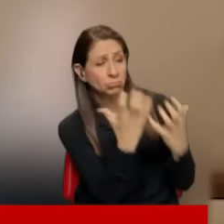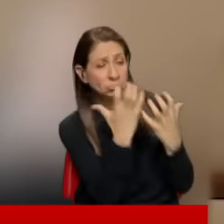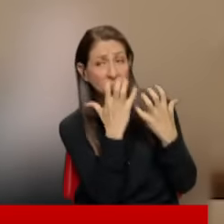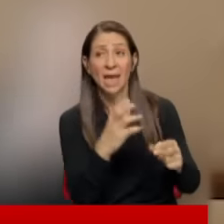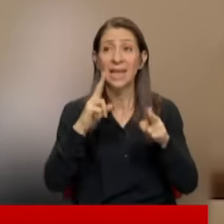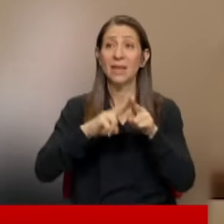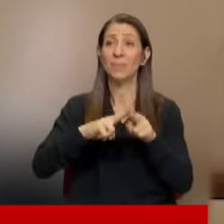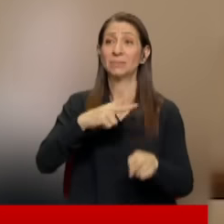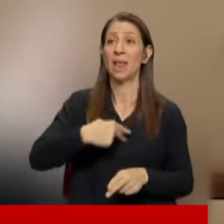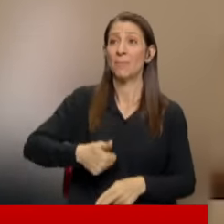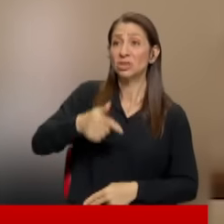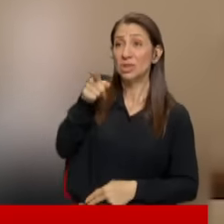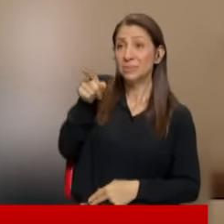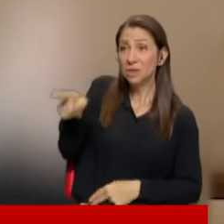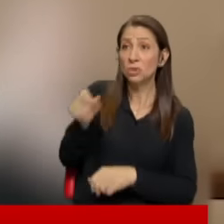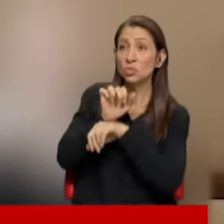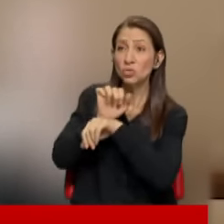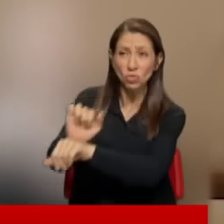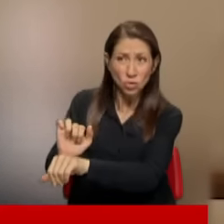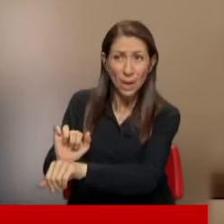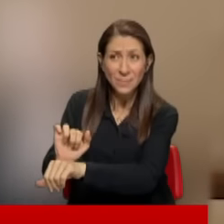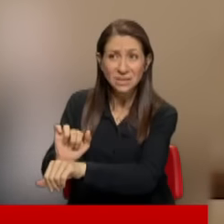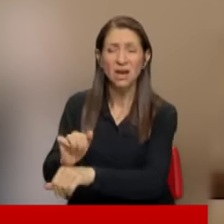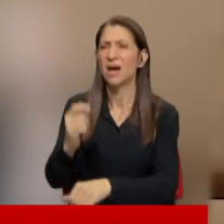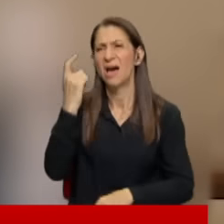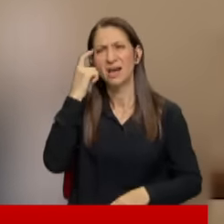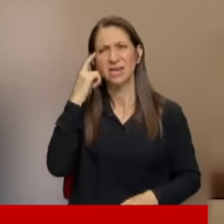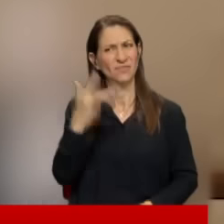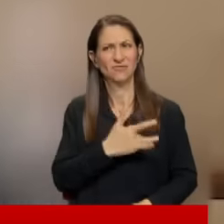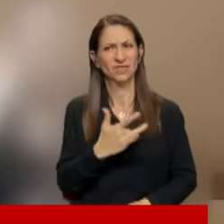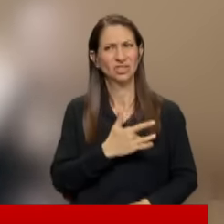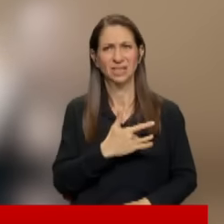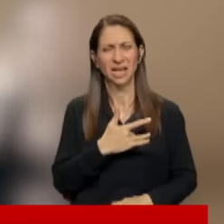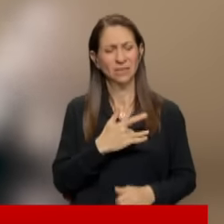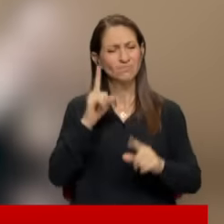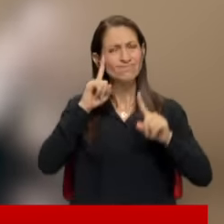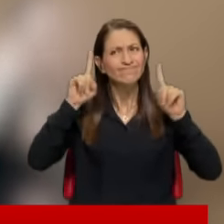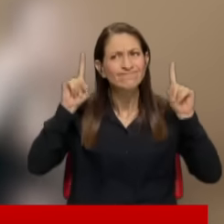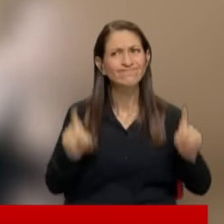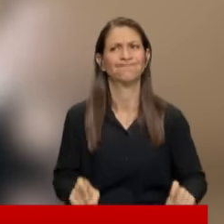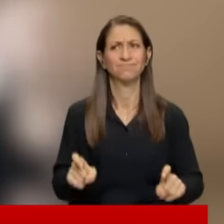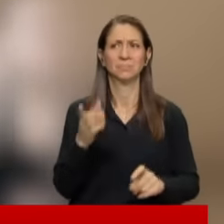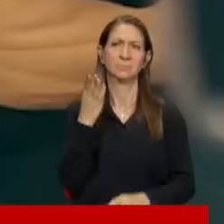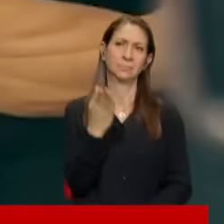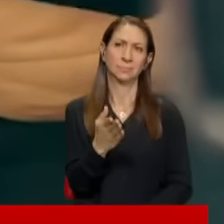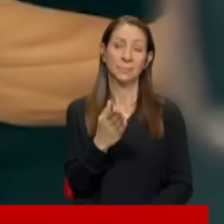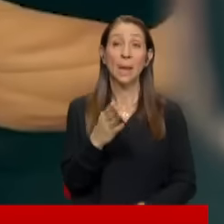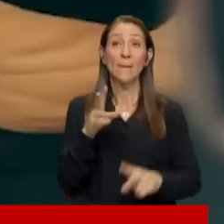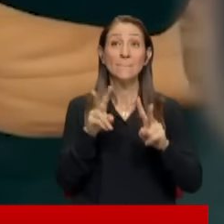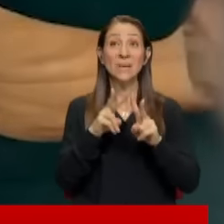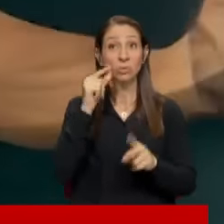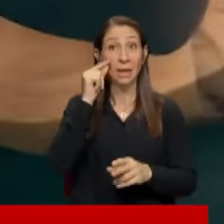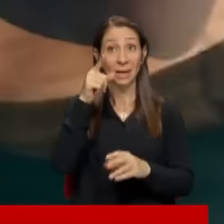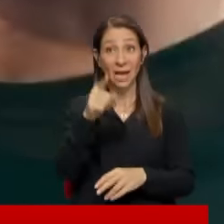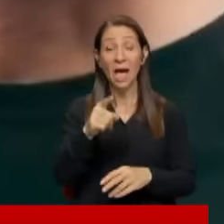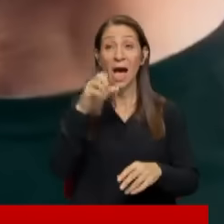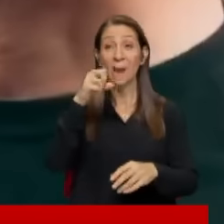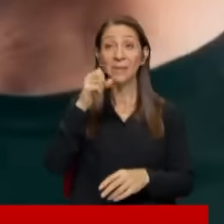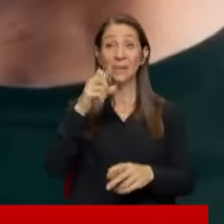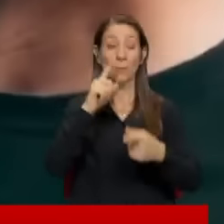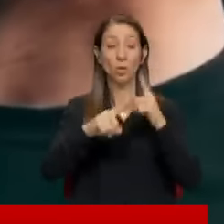Kepez Belediye Başkanımızın tutuklanması akıl ve vicdanlarda soru işareti bırakmıştır. Mesut Kocagöz AK